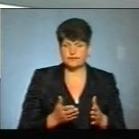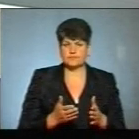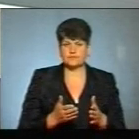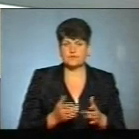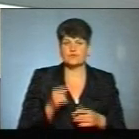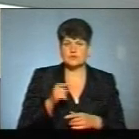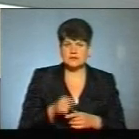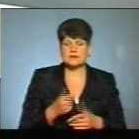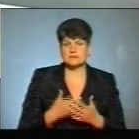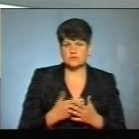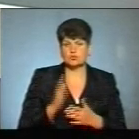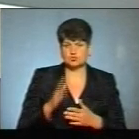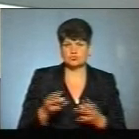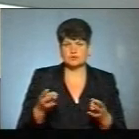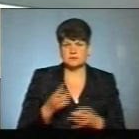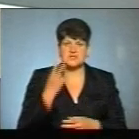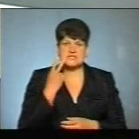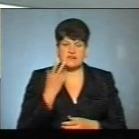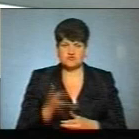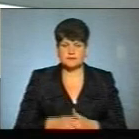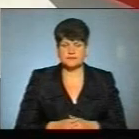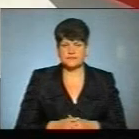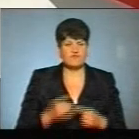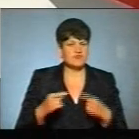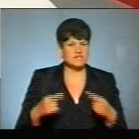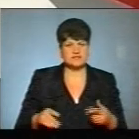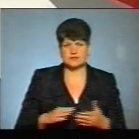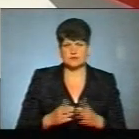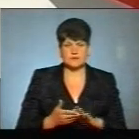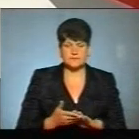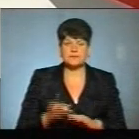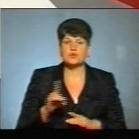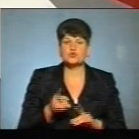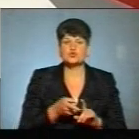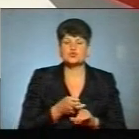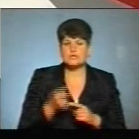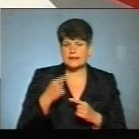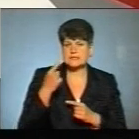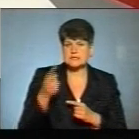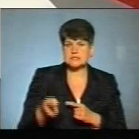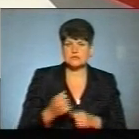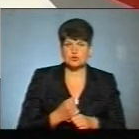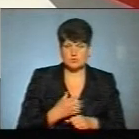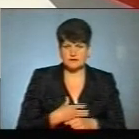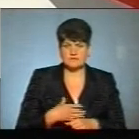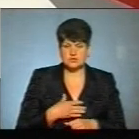IT-фахівці, вони, мабуть, будуть затребувані завжди в різних ситуаціях. І що стосується дистанційної роботи, актуально?